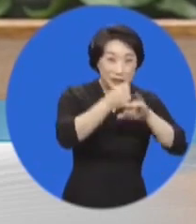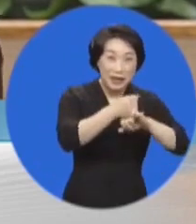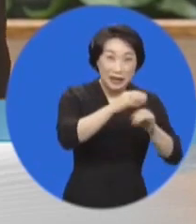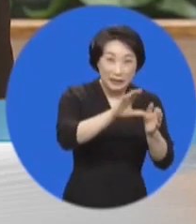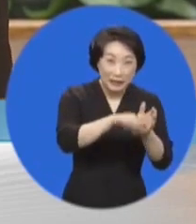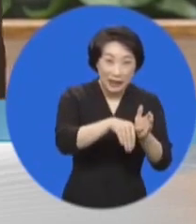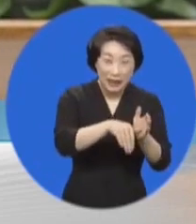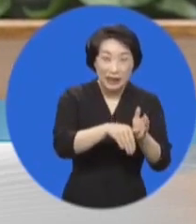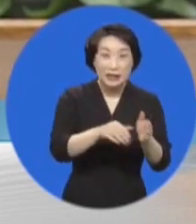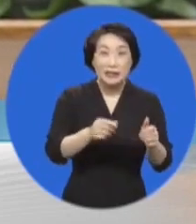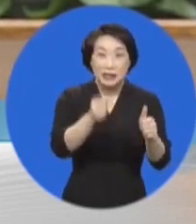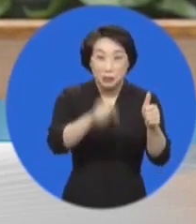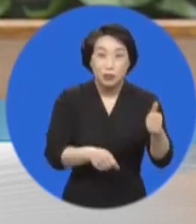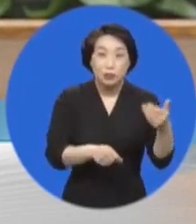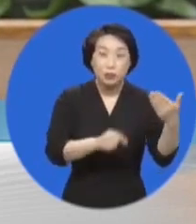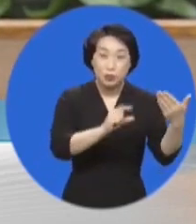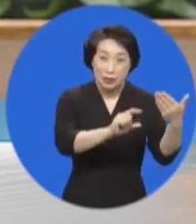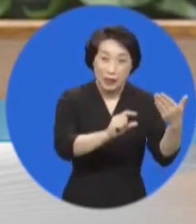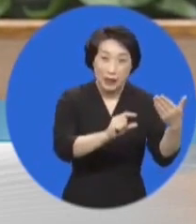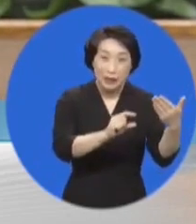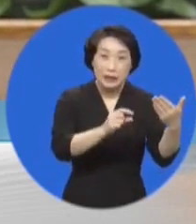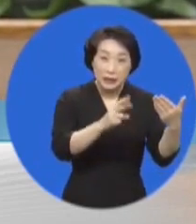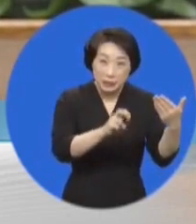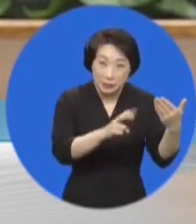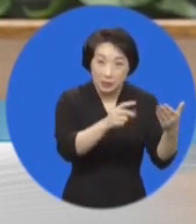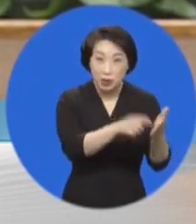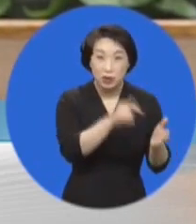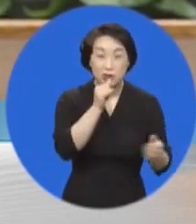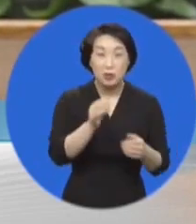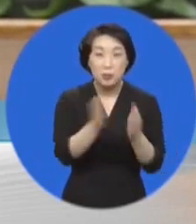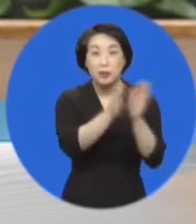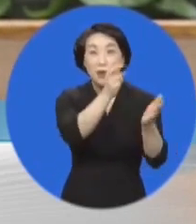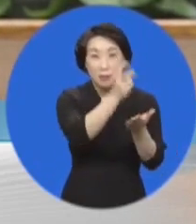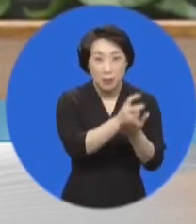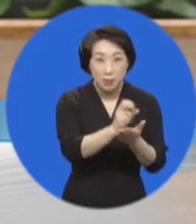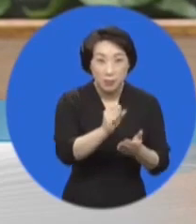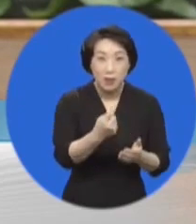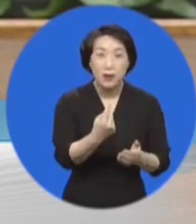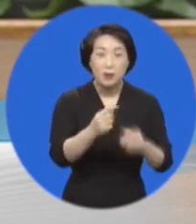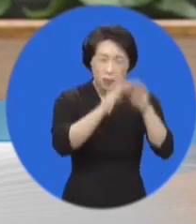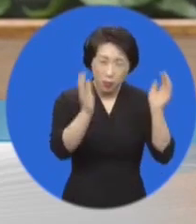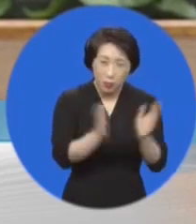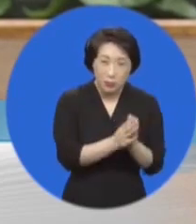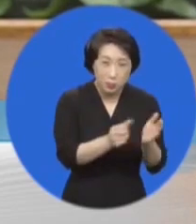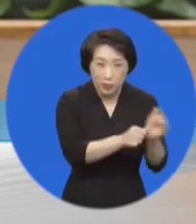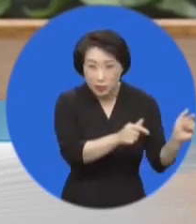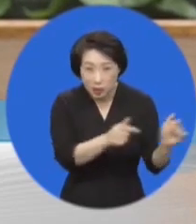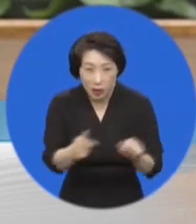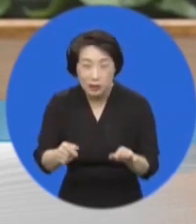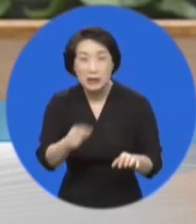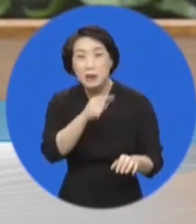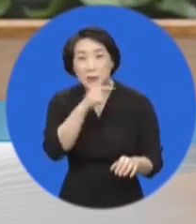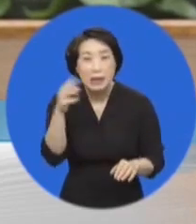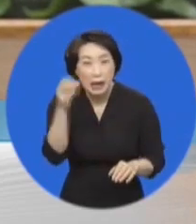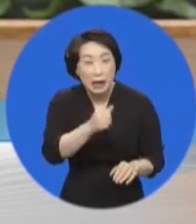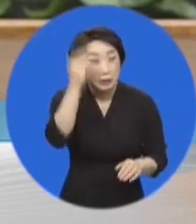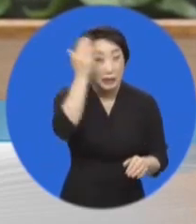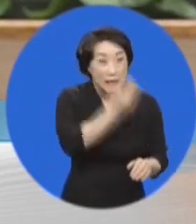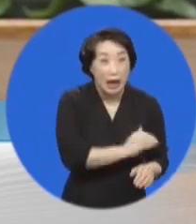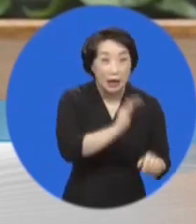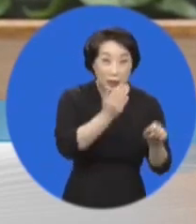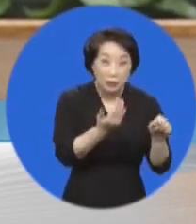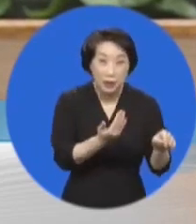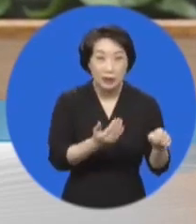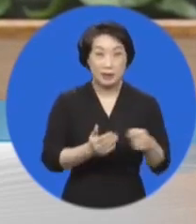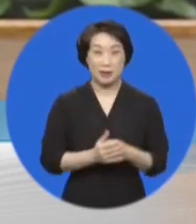구약시대에도 히브리서 9장 22절에 율법을 쫓아 거의 모든 물건이 피로써